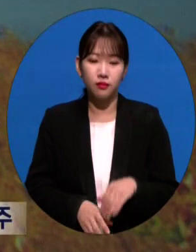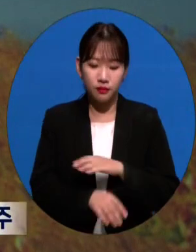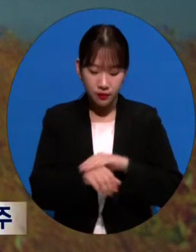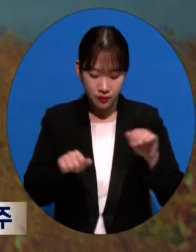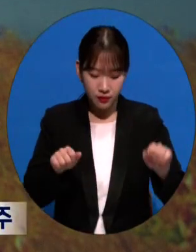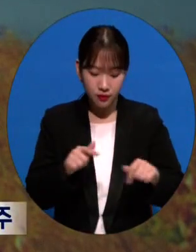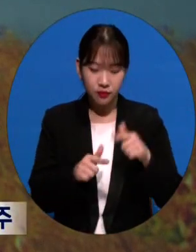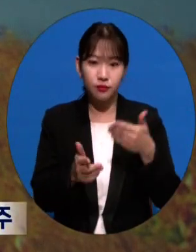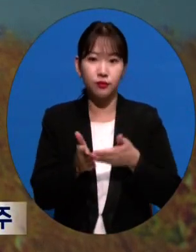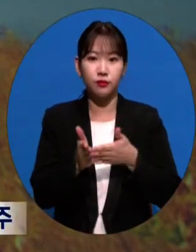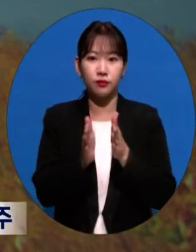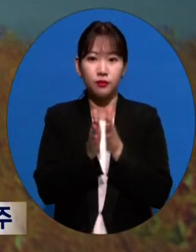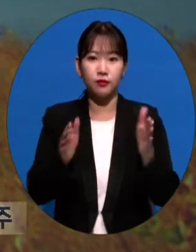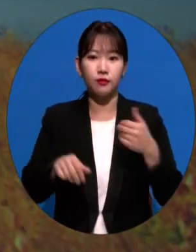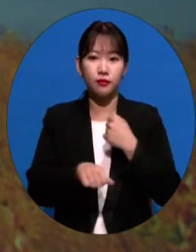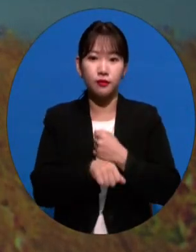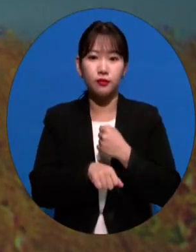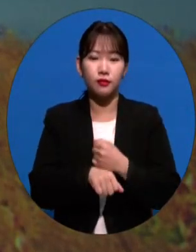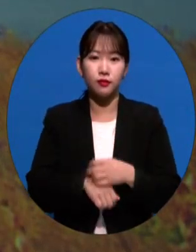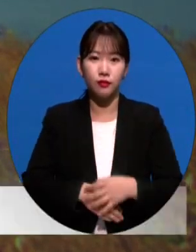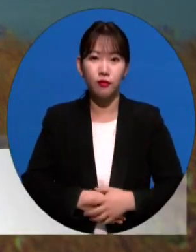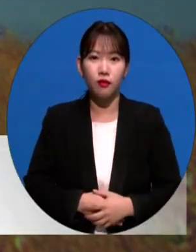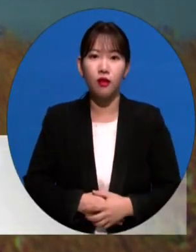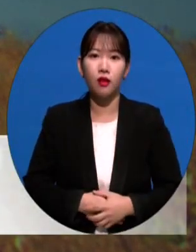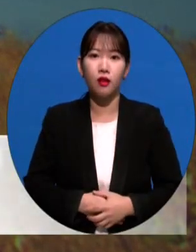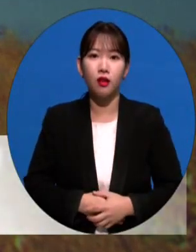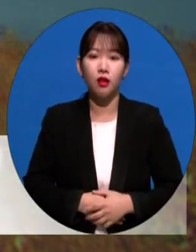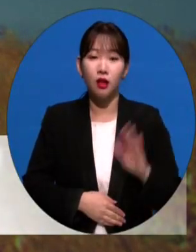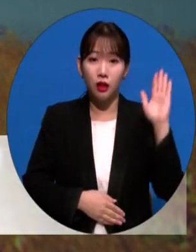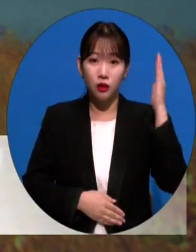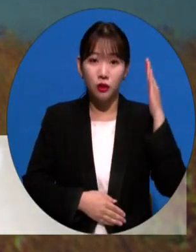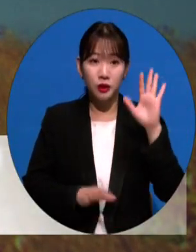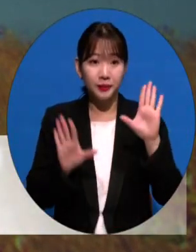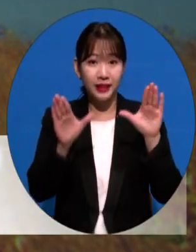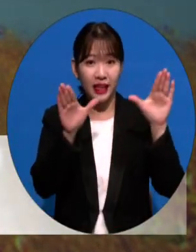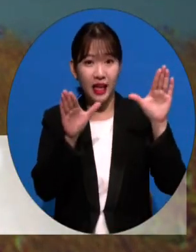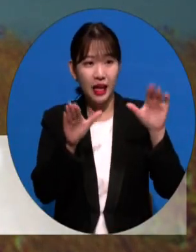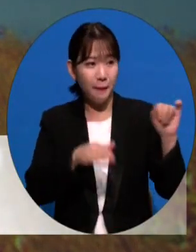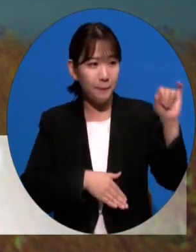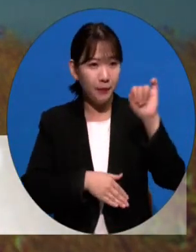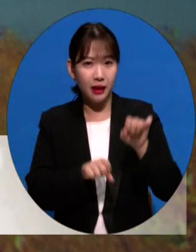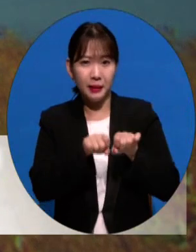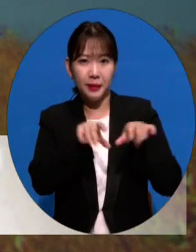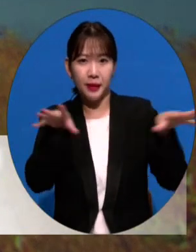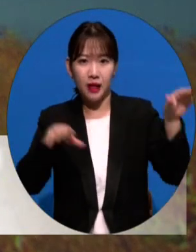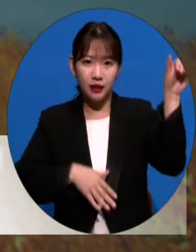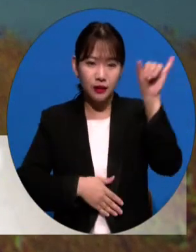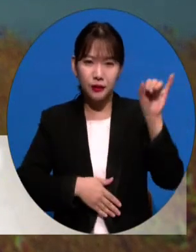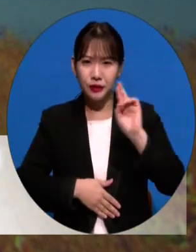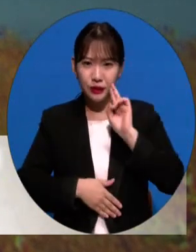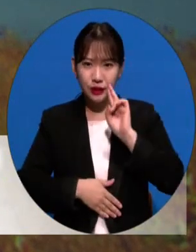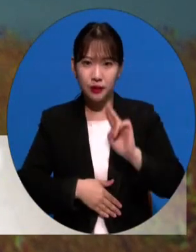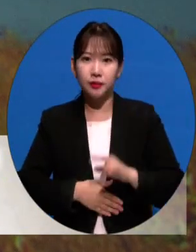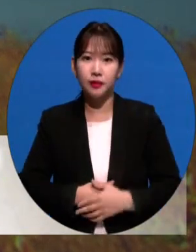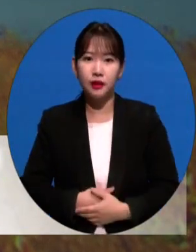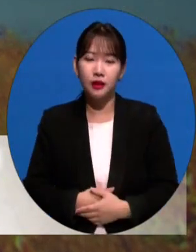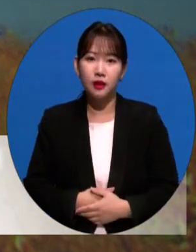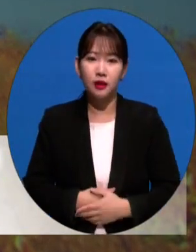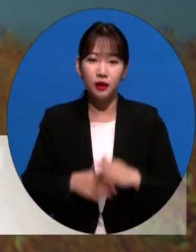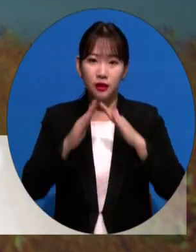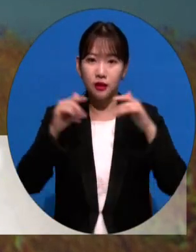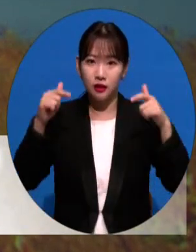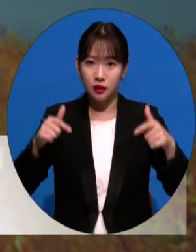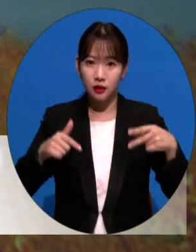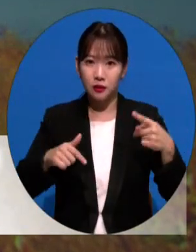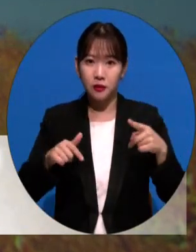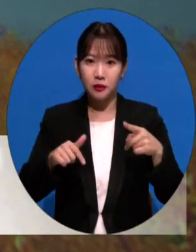여러분 안녕하십니까? 목포 MBC 뉴스데스크입니다. 요즘 조류 인플루엔자 확산이 전국적으로 심상치 않은데요.